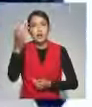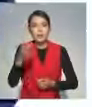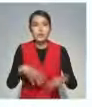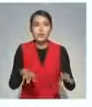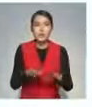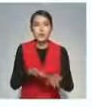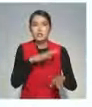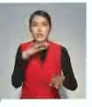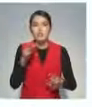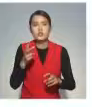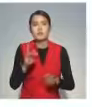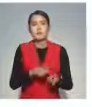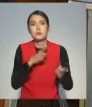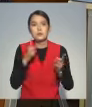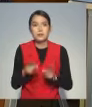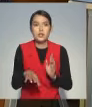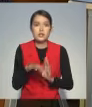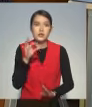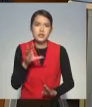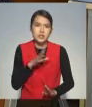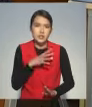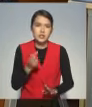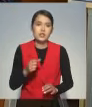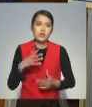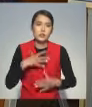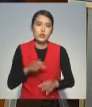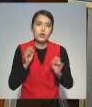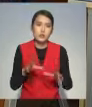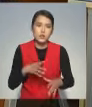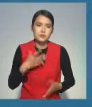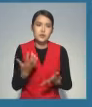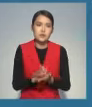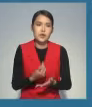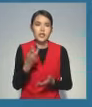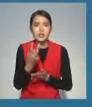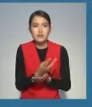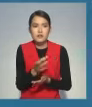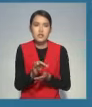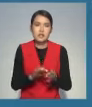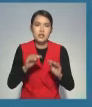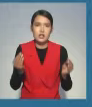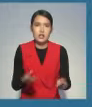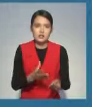учебное заведение и на период ожидания и стройки дать детям возможность получать знания в родных стенах,